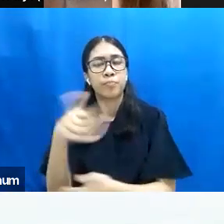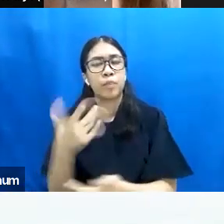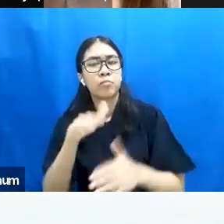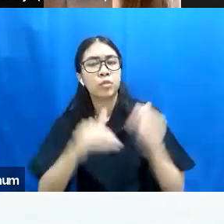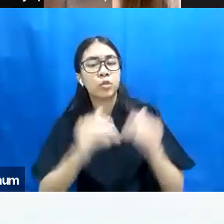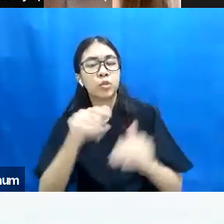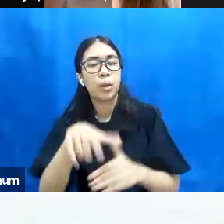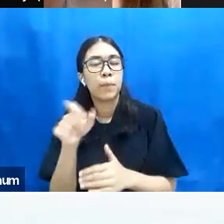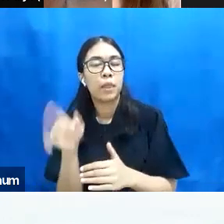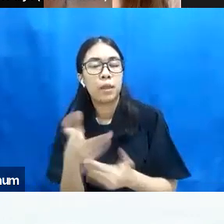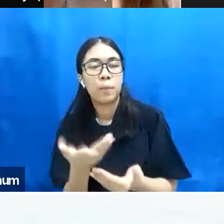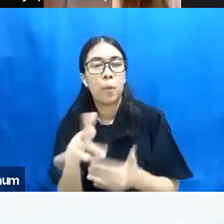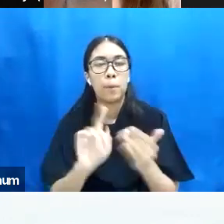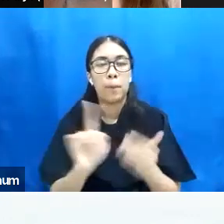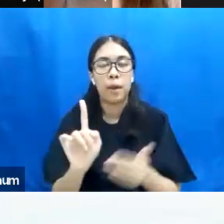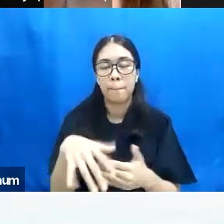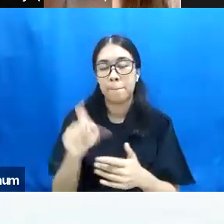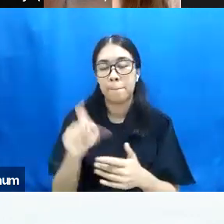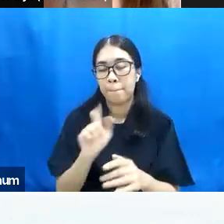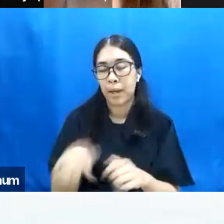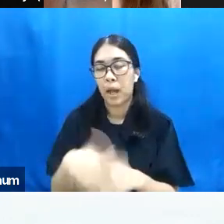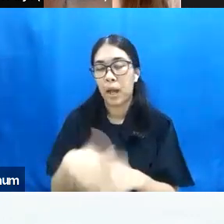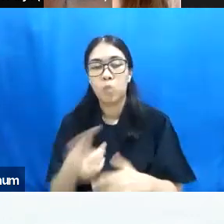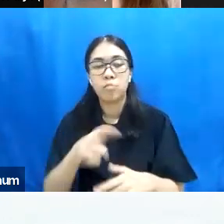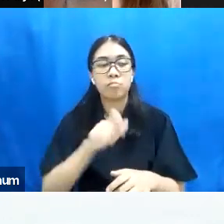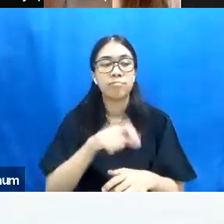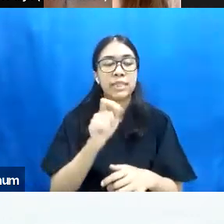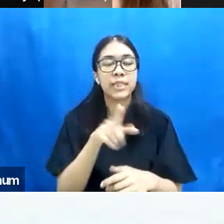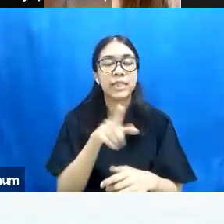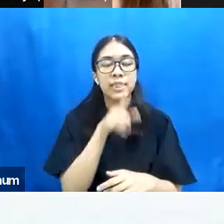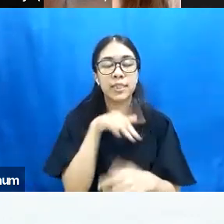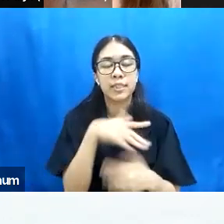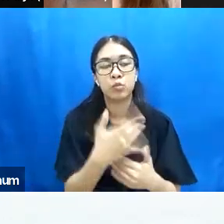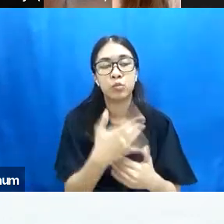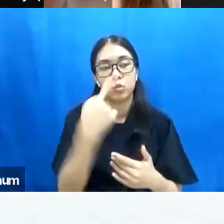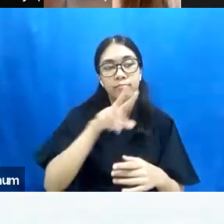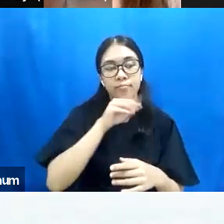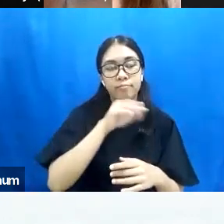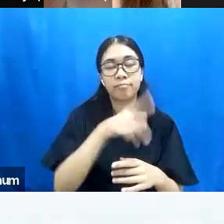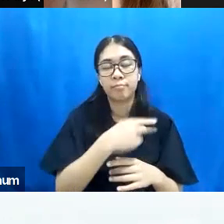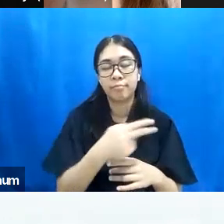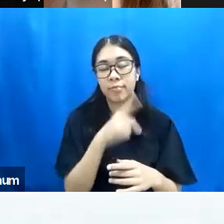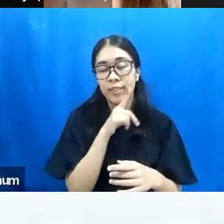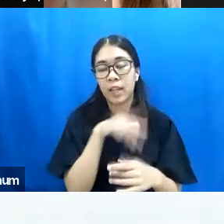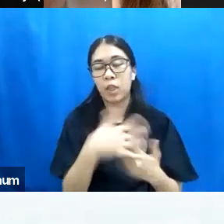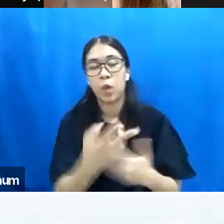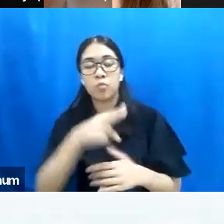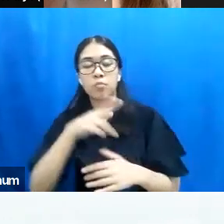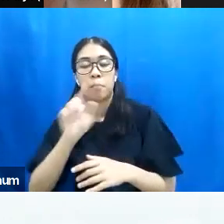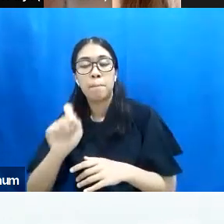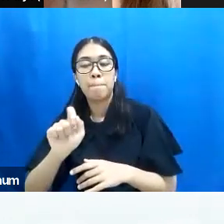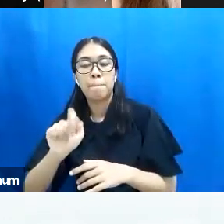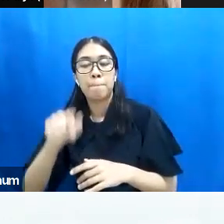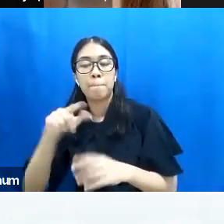yang ingin Anda gunakan. Misalnya, pilih English untuk berbicara dalam bahasa Inggris, dan pilih Indonesian untuk berbicara dalam bahasa